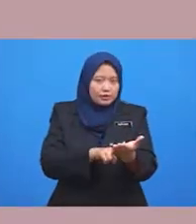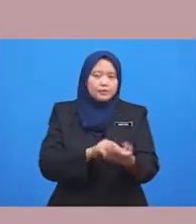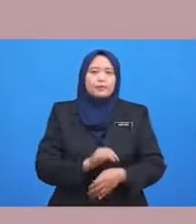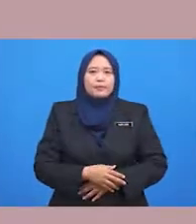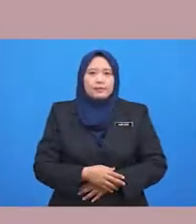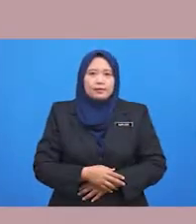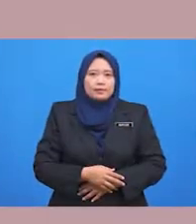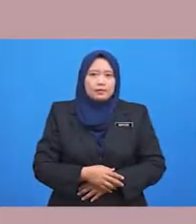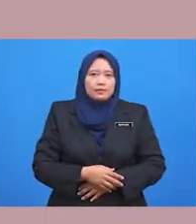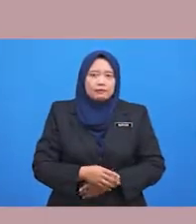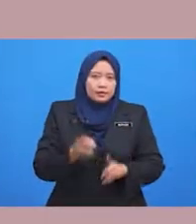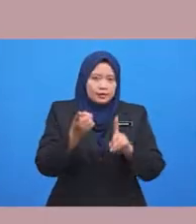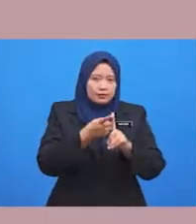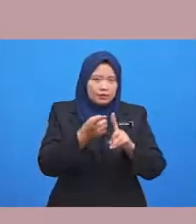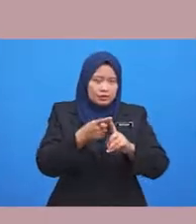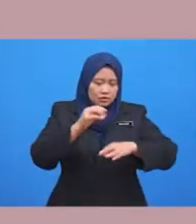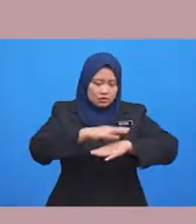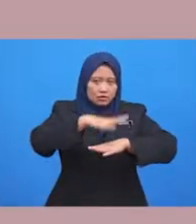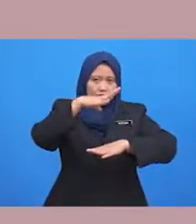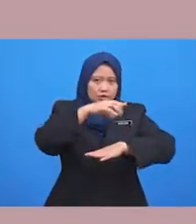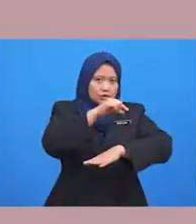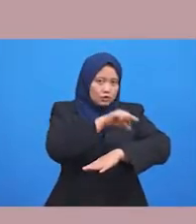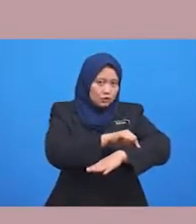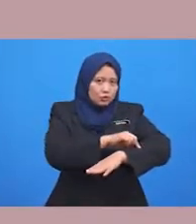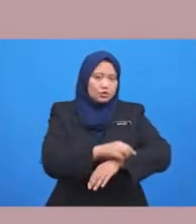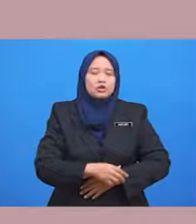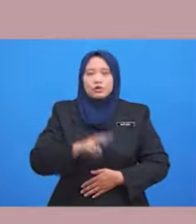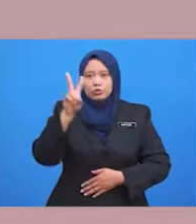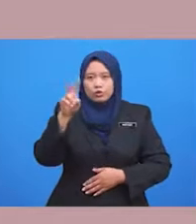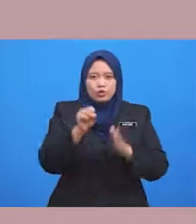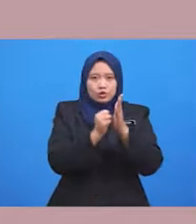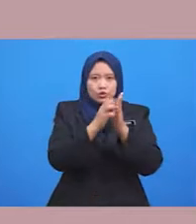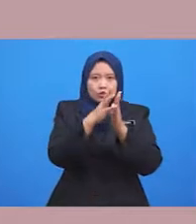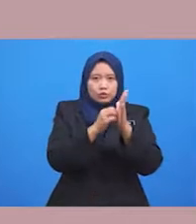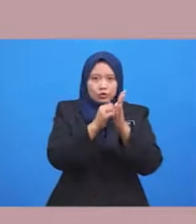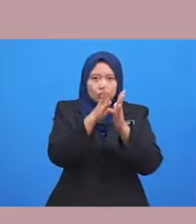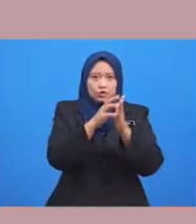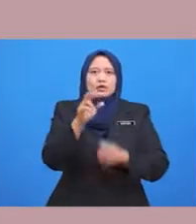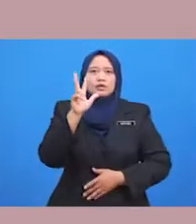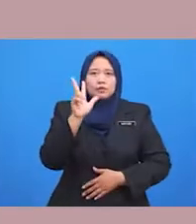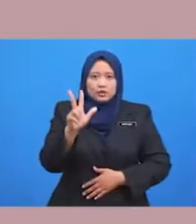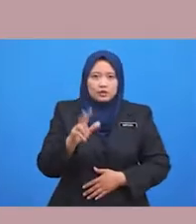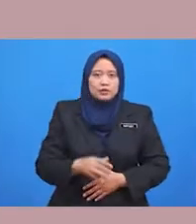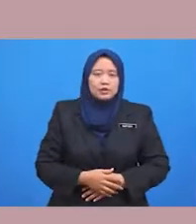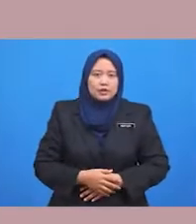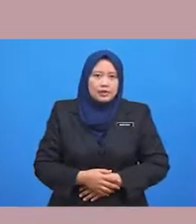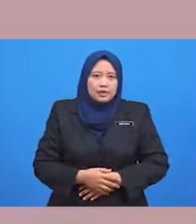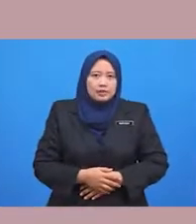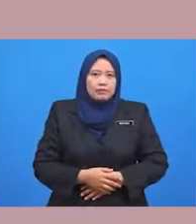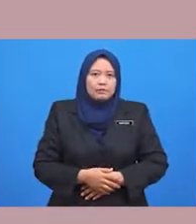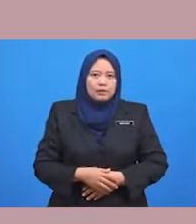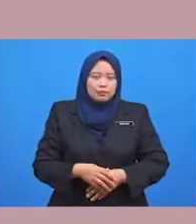kontraindikasi yang pertama ialah radang kulit, yang kedua tumor, yang ketiga epifisis tulang iaitu